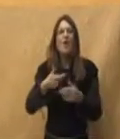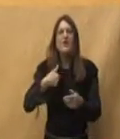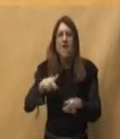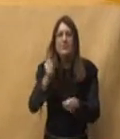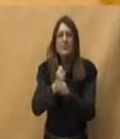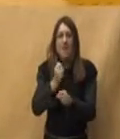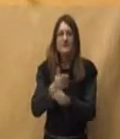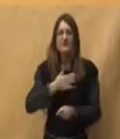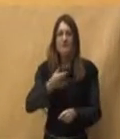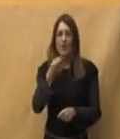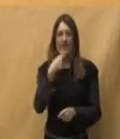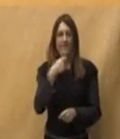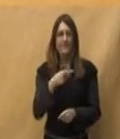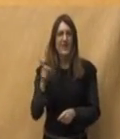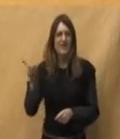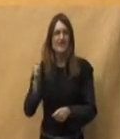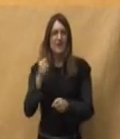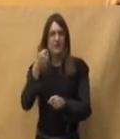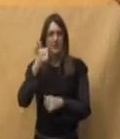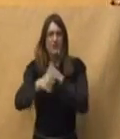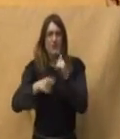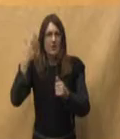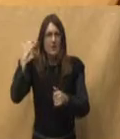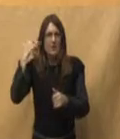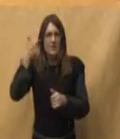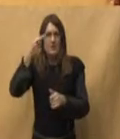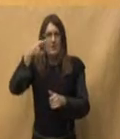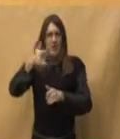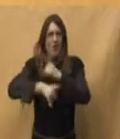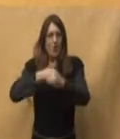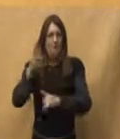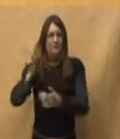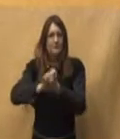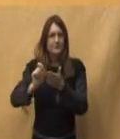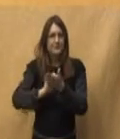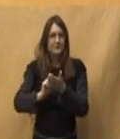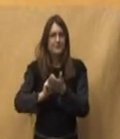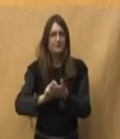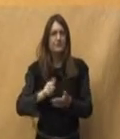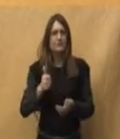napraviti svoj obrok. Vi ste izdali jednu godinu, ja mislim pred godinu i pol, jedan krasan,